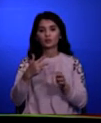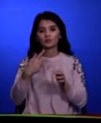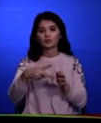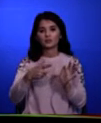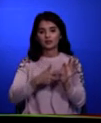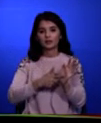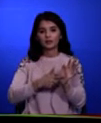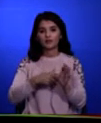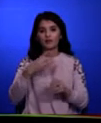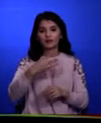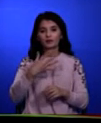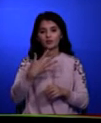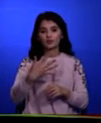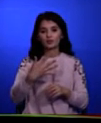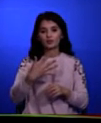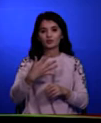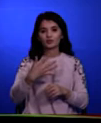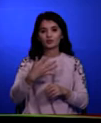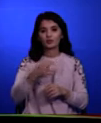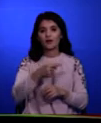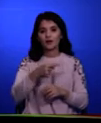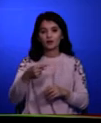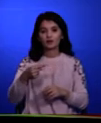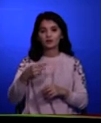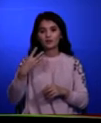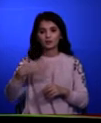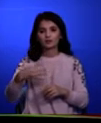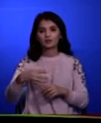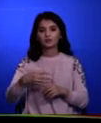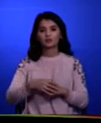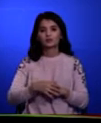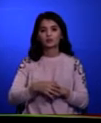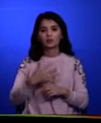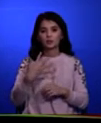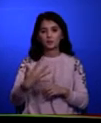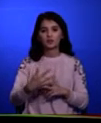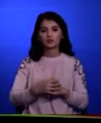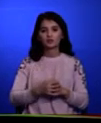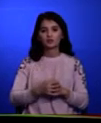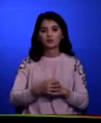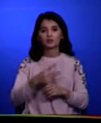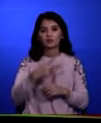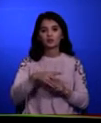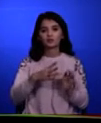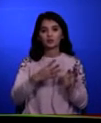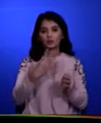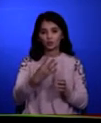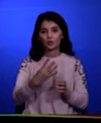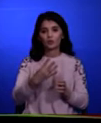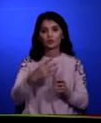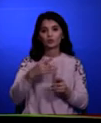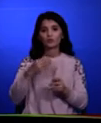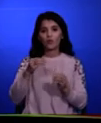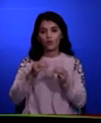27, 45 bilan 40 ning ayirmasi 5, 24 bilan 10